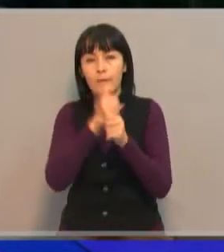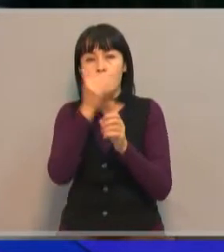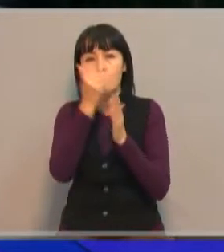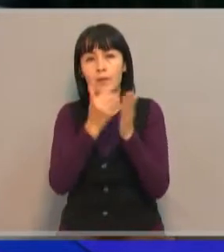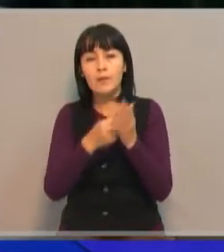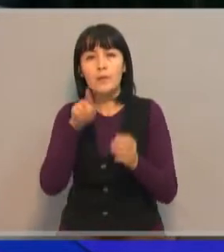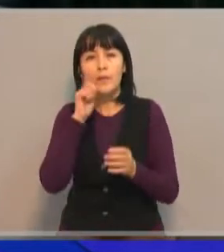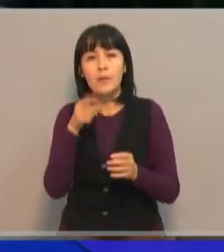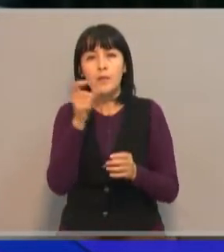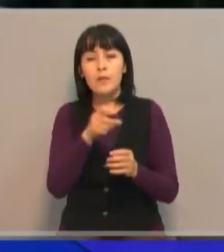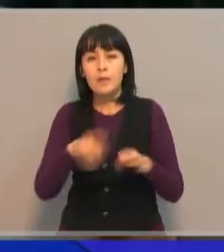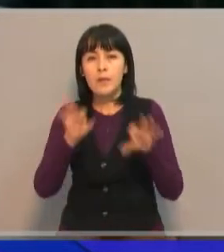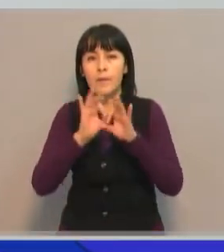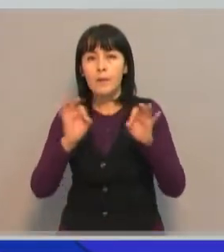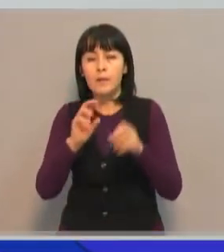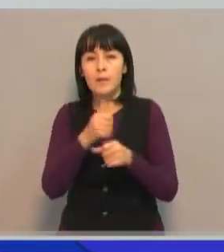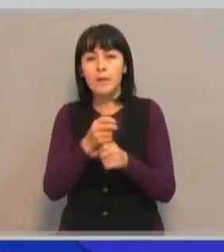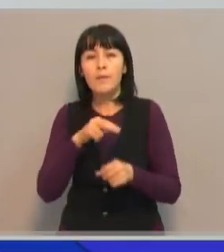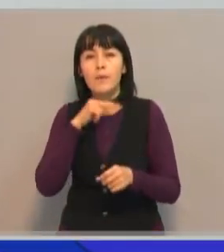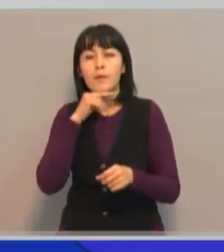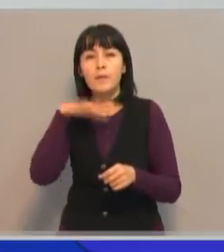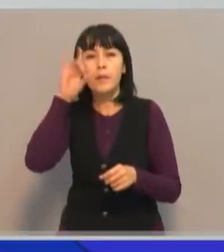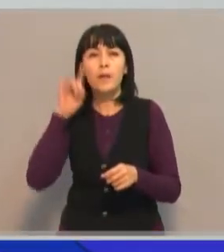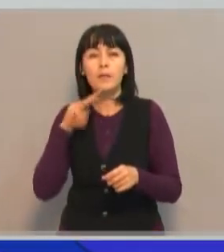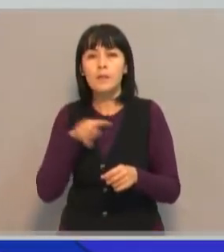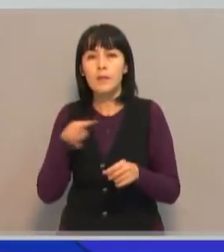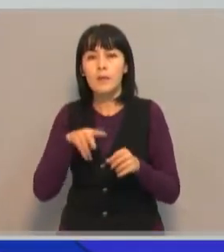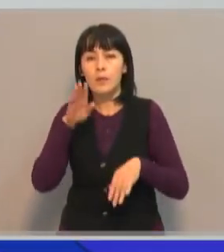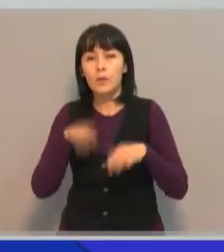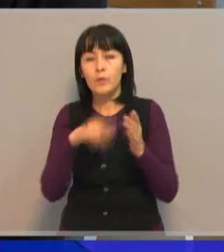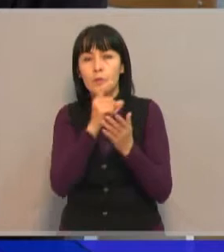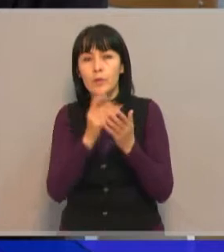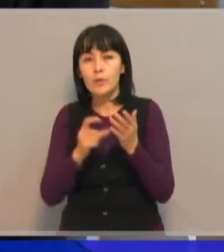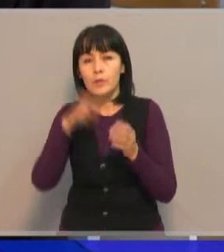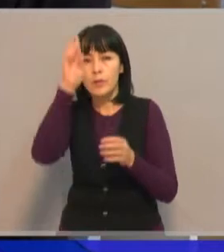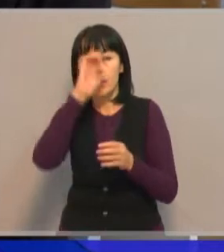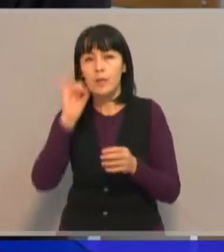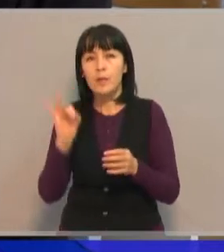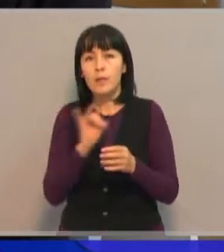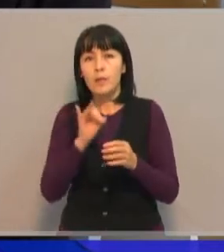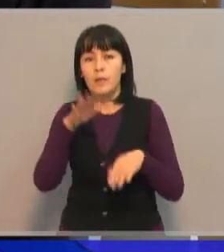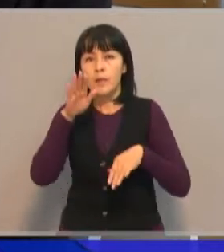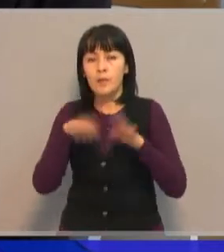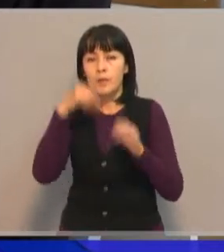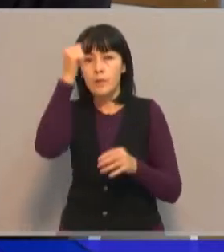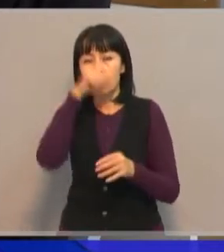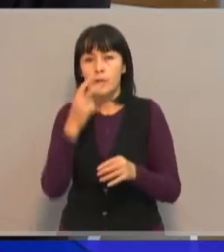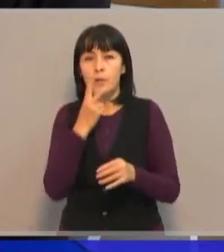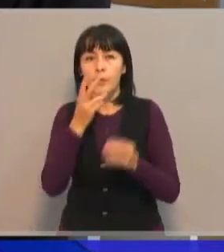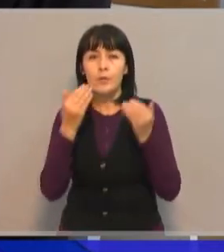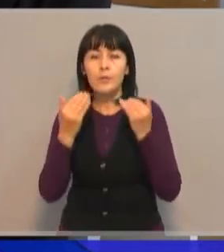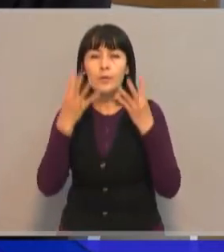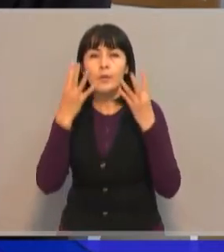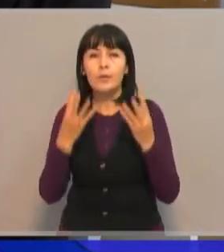жолдауын жастарға насихаттау басты назарға алынған. Қазақ әдебиетінің үздік шығармалары, ел тарихындағы ең жемісті жылды көрсету,